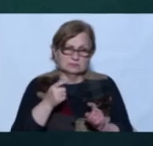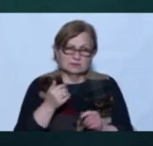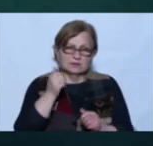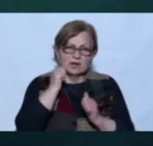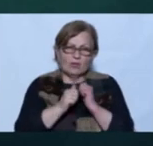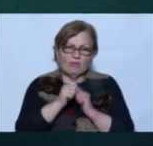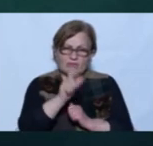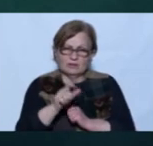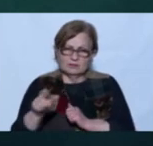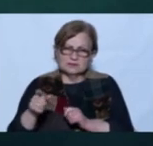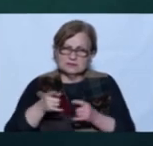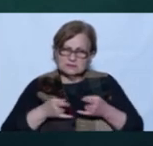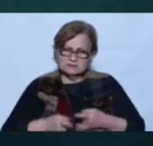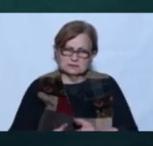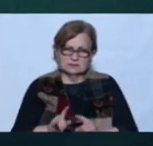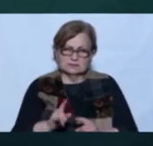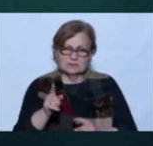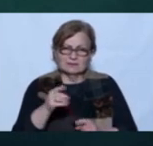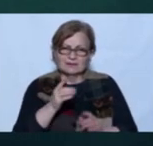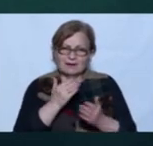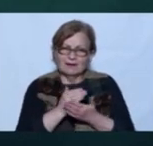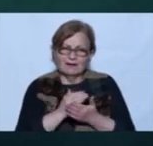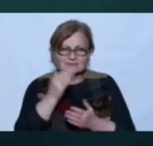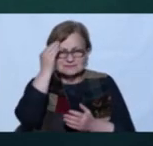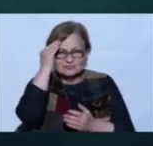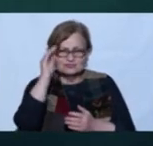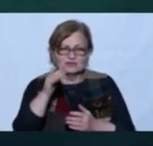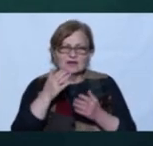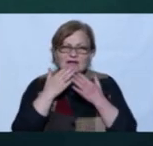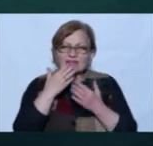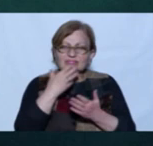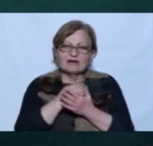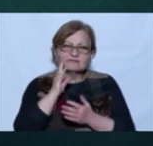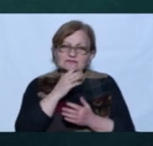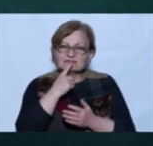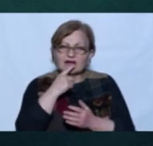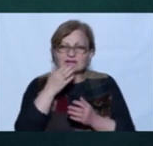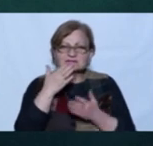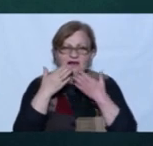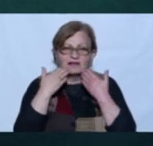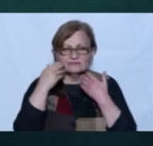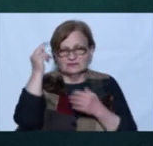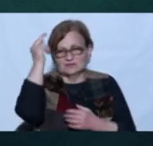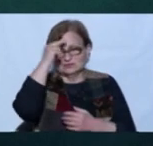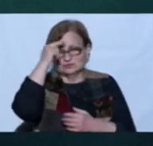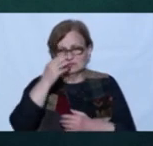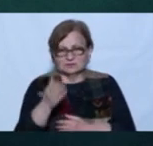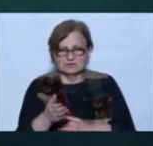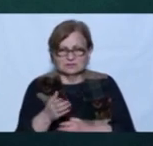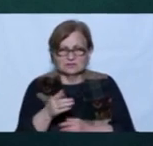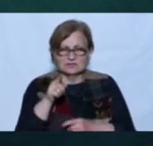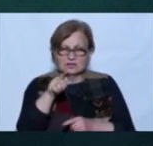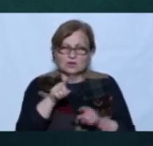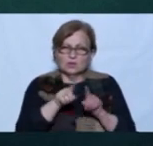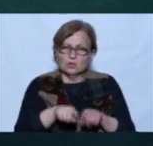ყოველ ადამიანს დაბადებიდან ყვება მიდრეკილება და ნიჭი დედაენის ადვილად და ღრმად შესწავლისა. დაინახეთ, როგორც სწორედ